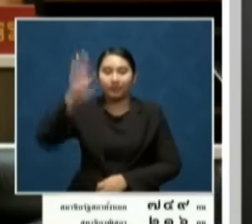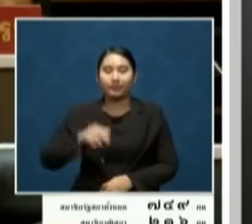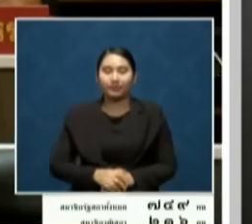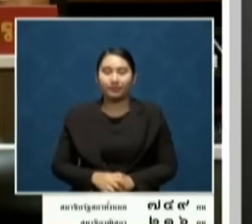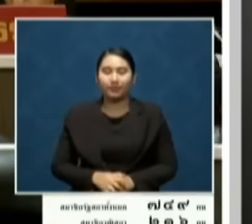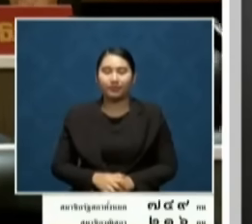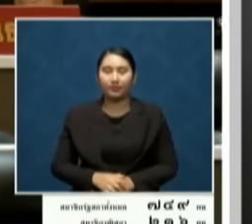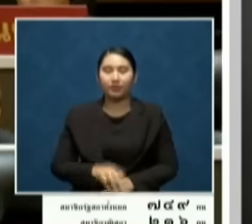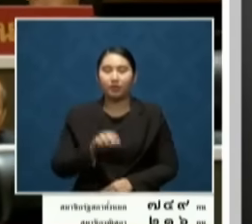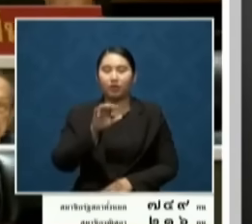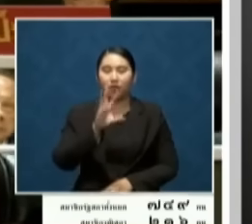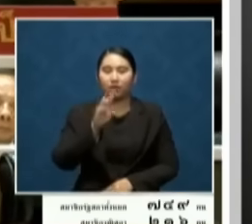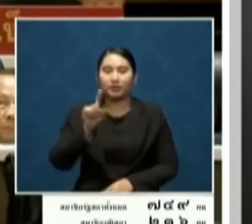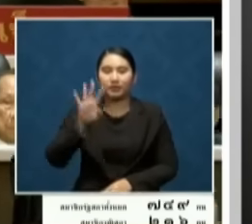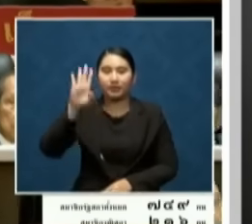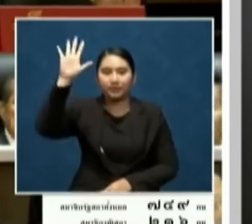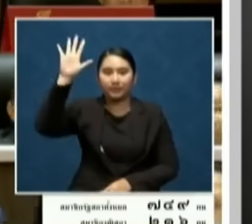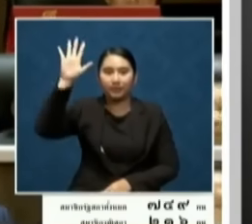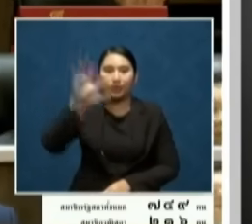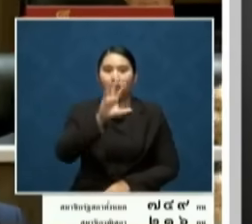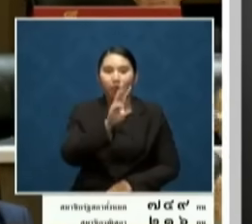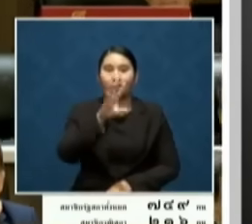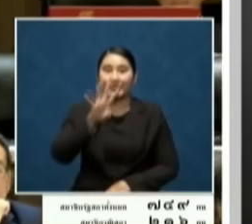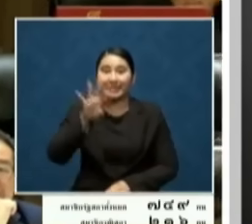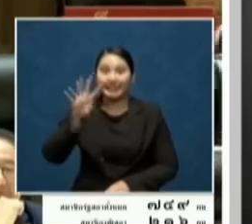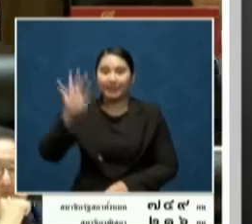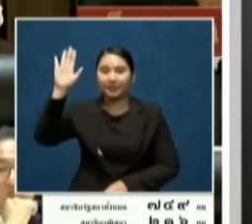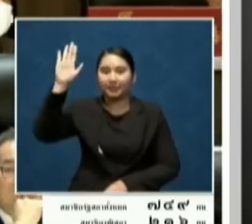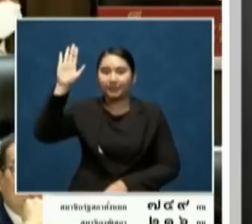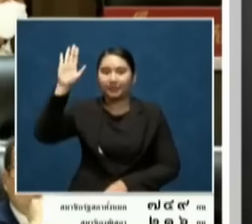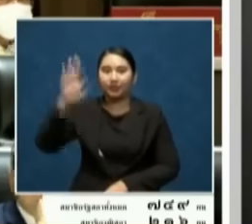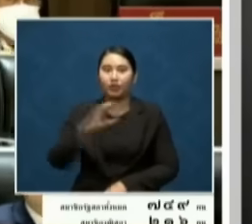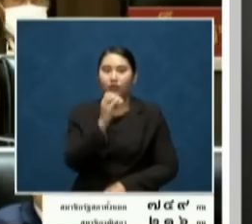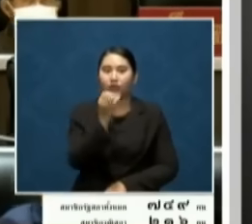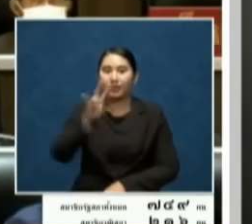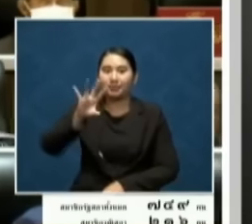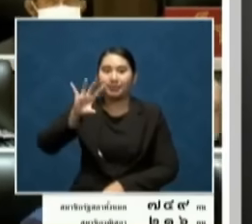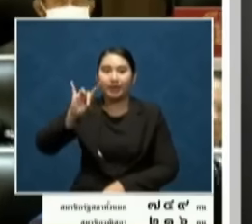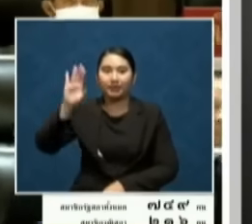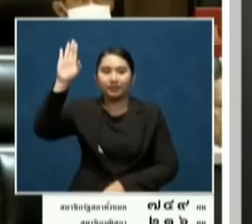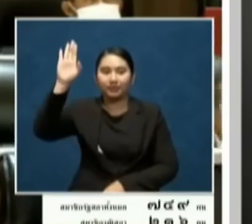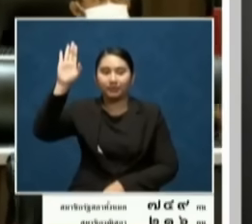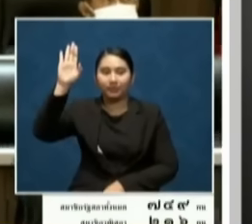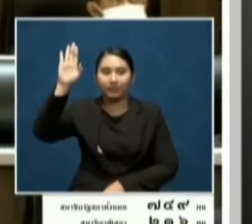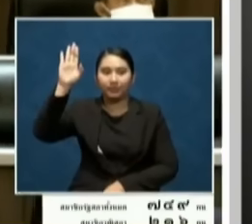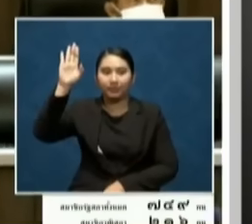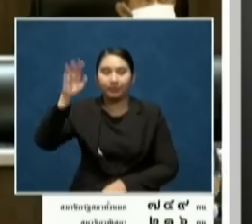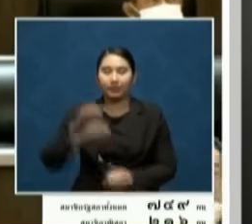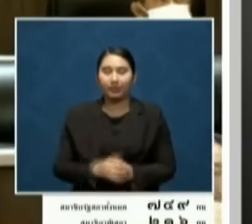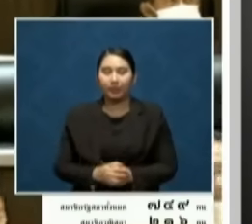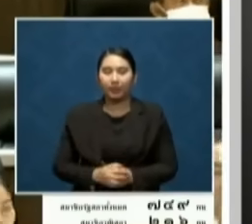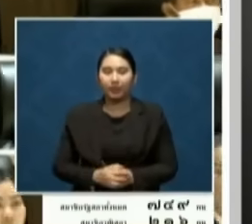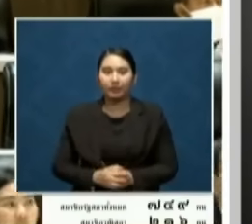กือบทั้งหมดที่เราเห็นการถ่ายทอดสดๆอยู่ณตอนนี้นะคะซึ่งภาพจากการถ่ายทอดสดการประชุมรัฐสภาเป็นกล้องที่ไม่